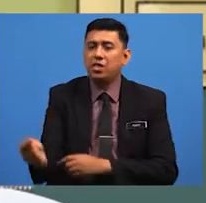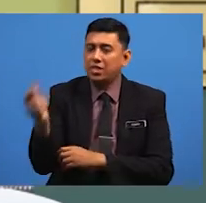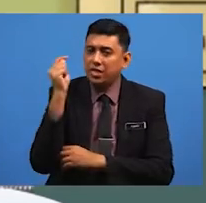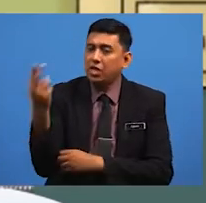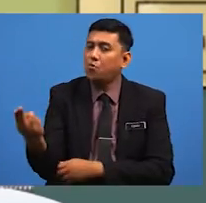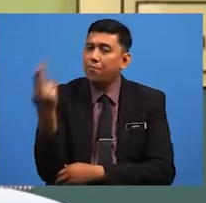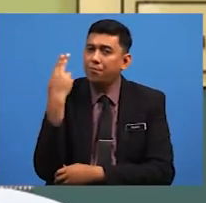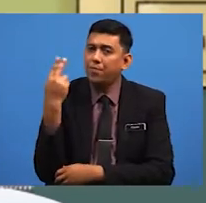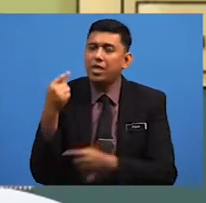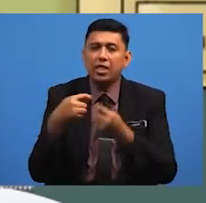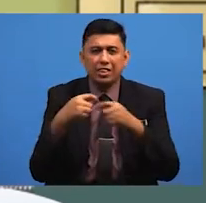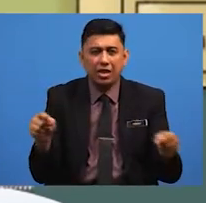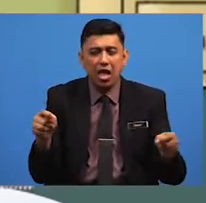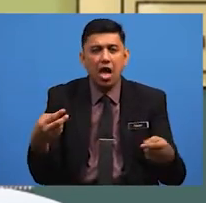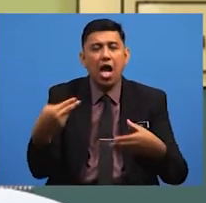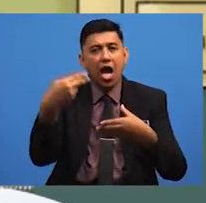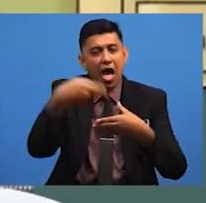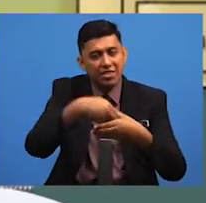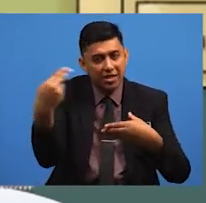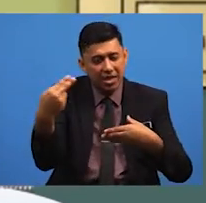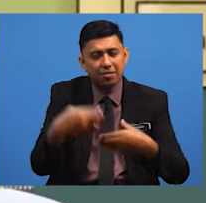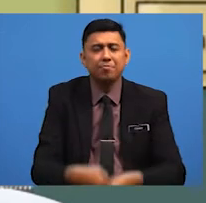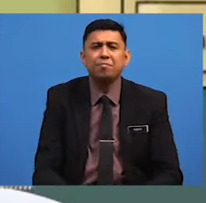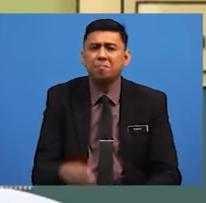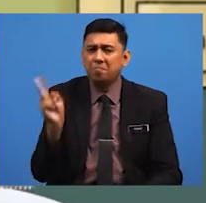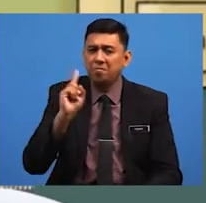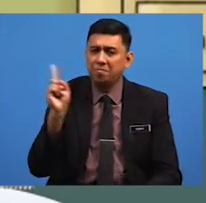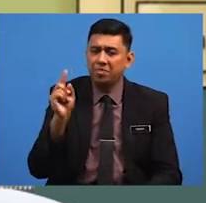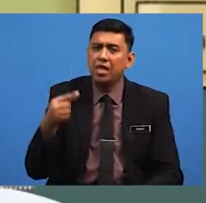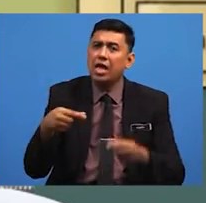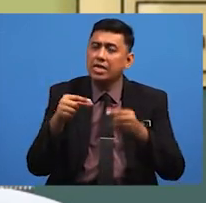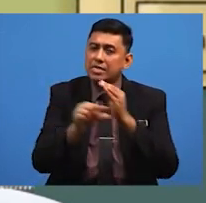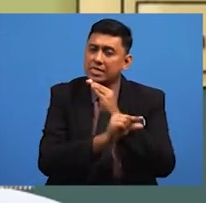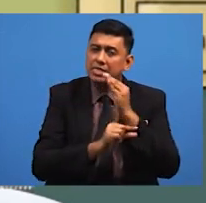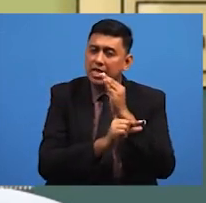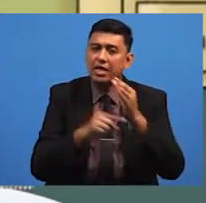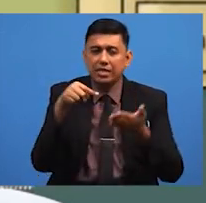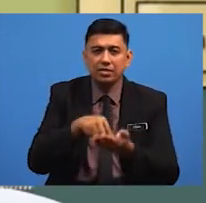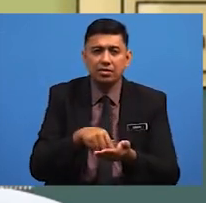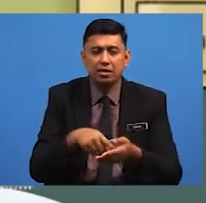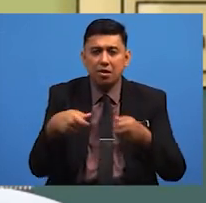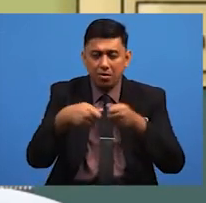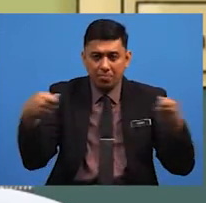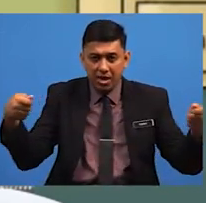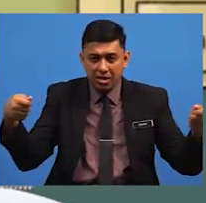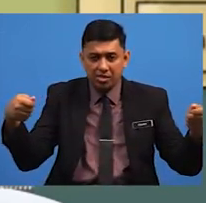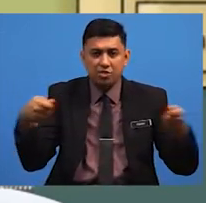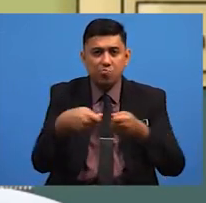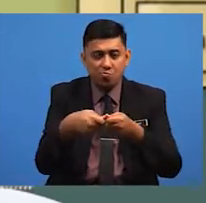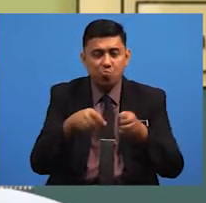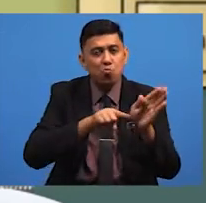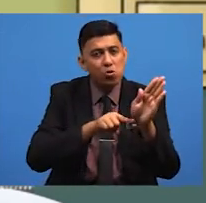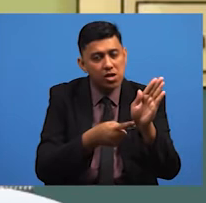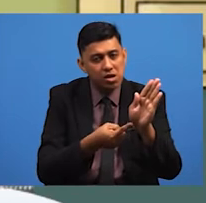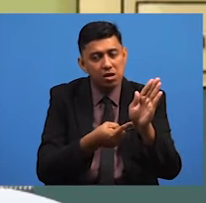tenaga keupayaan telah dihasilkan dimana getah ini akan Khan menarik smule